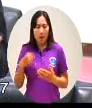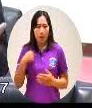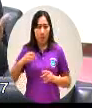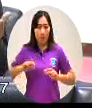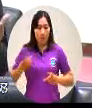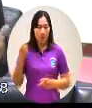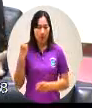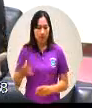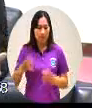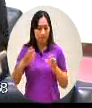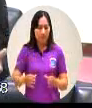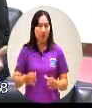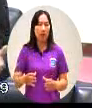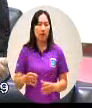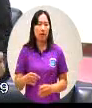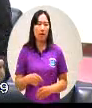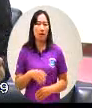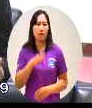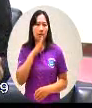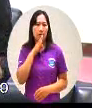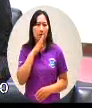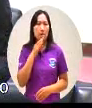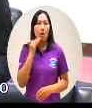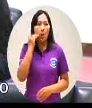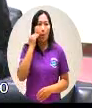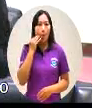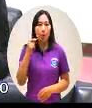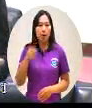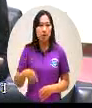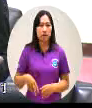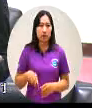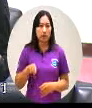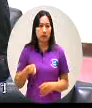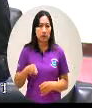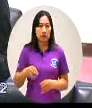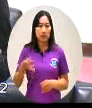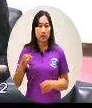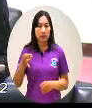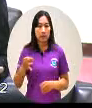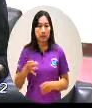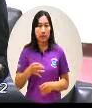有咧讲要训练一个云措施，伫经纬的许可之下。